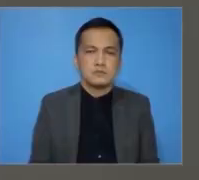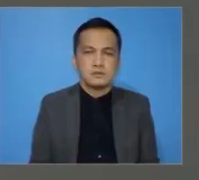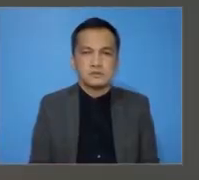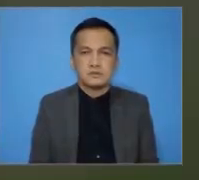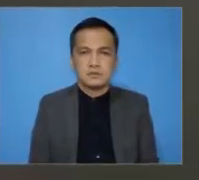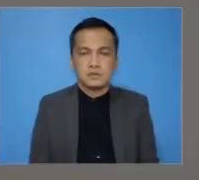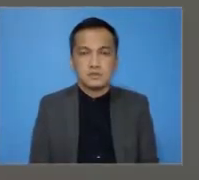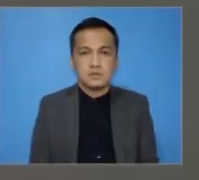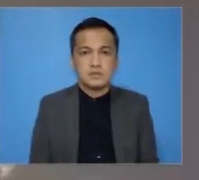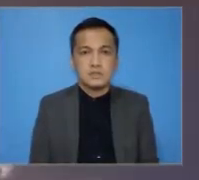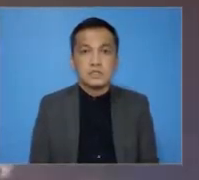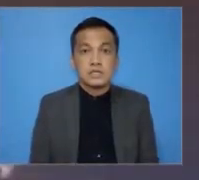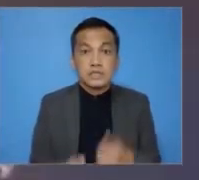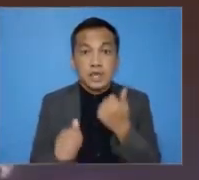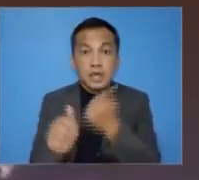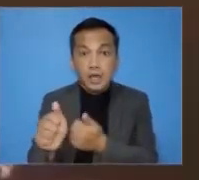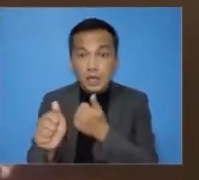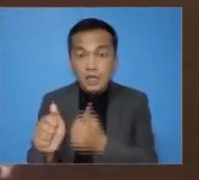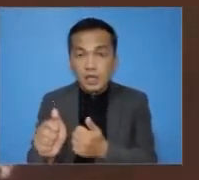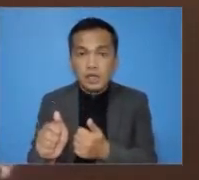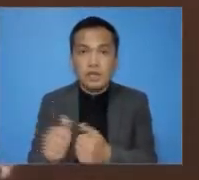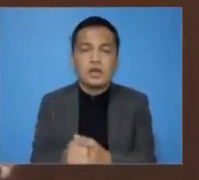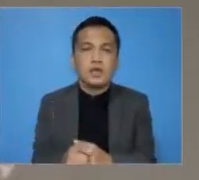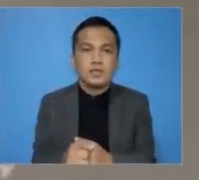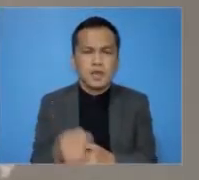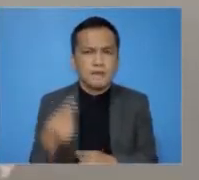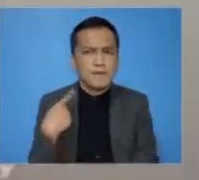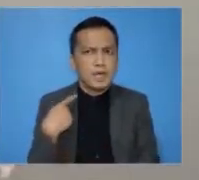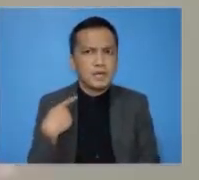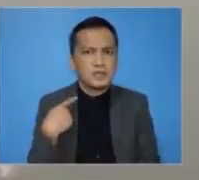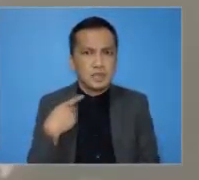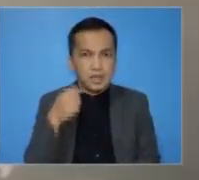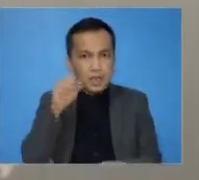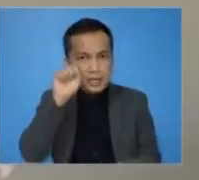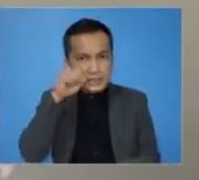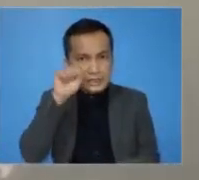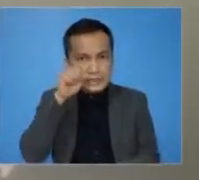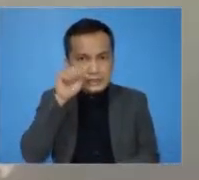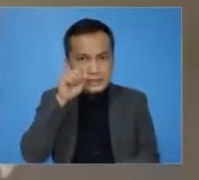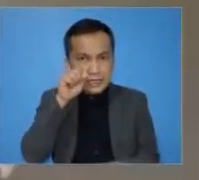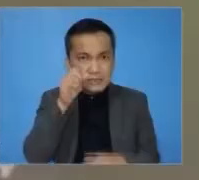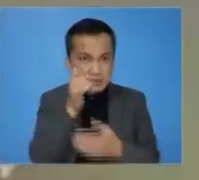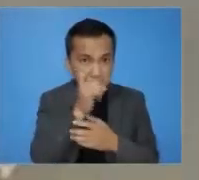Nasundan pa yan habang narinig ang pag-iyak ng kumukuha ng video.